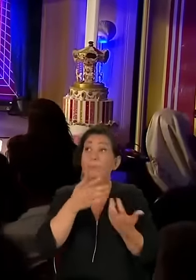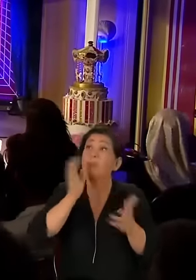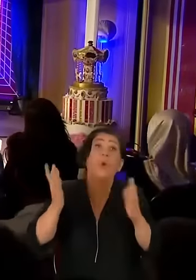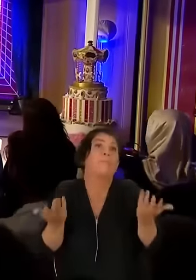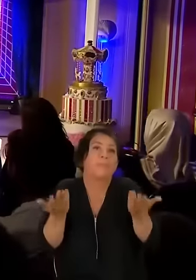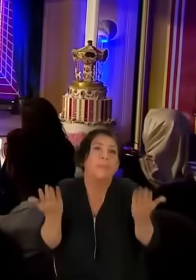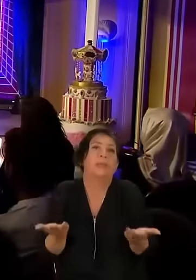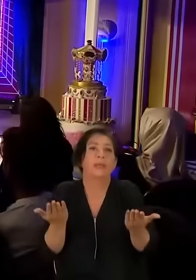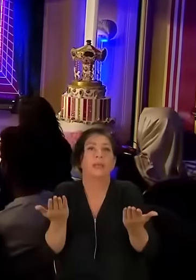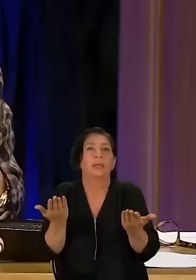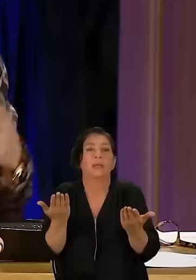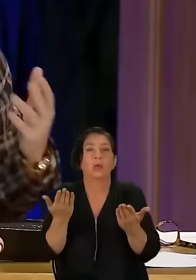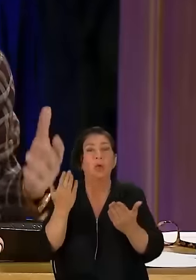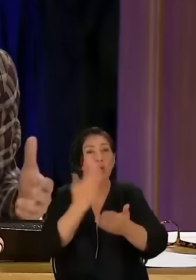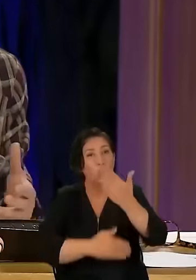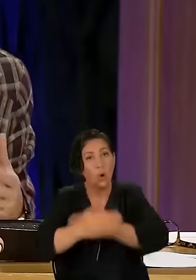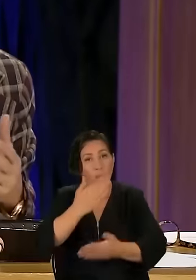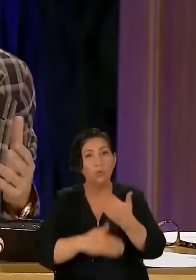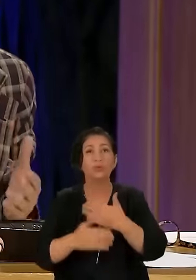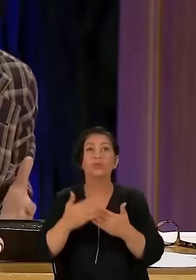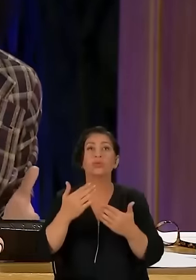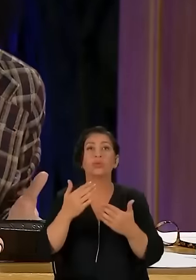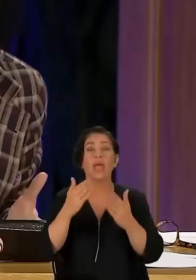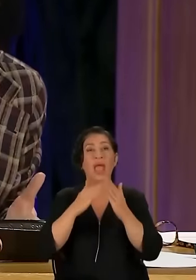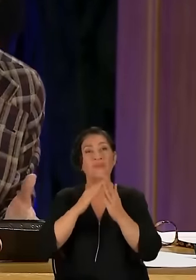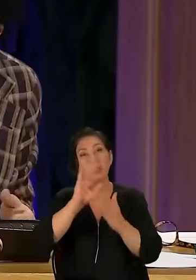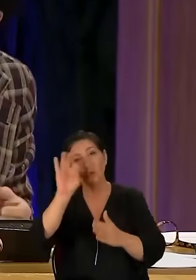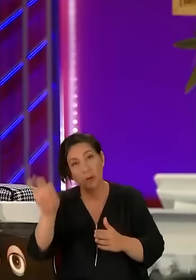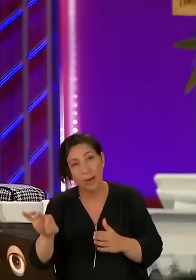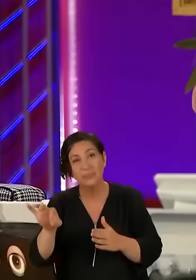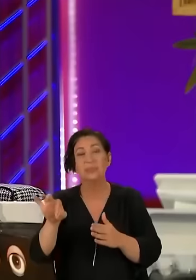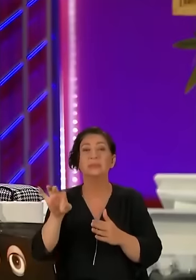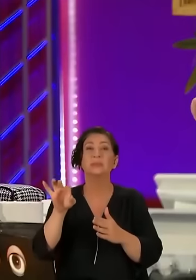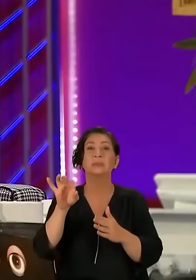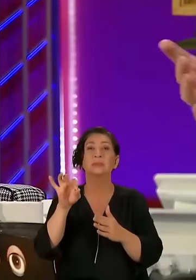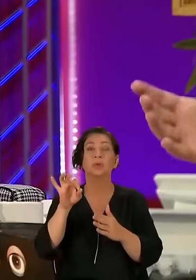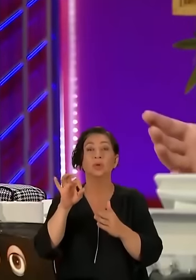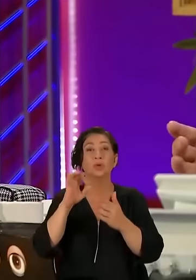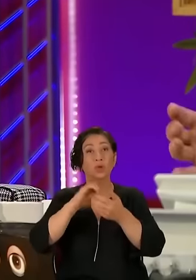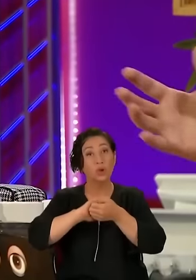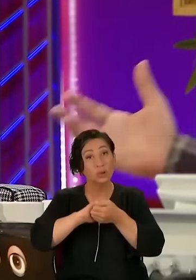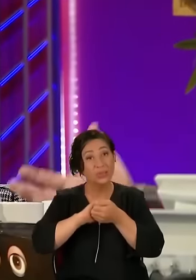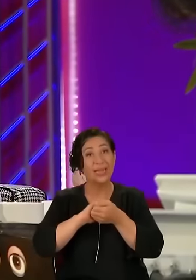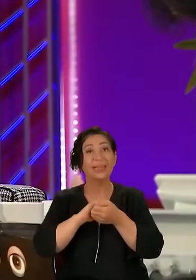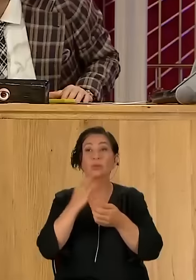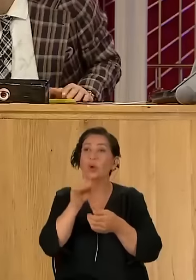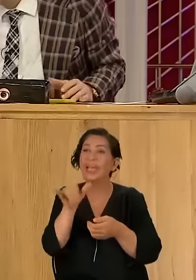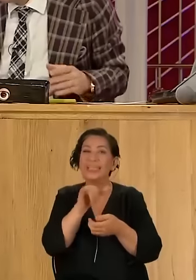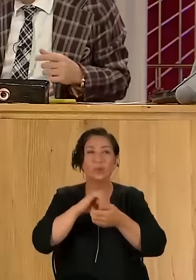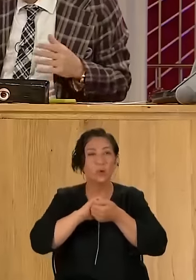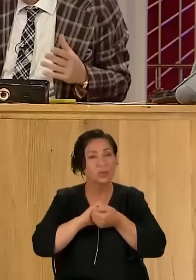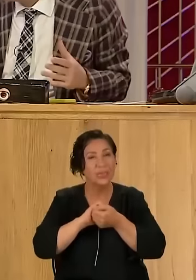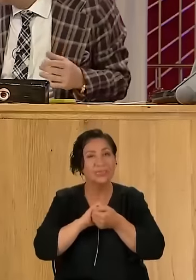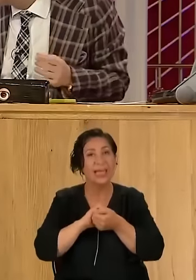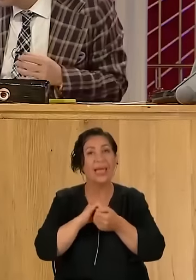bilmiyorum tabii ki, hani yorgun argın evine döner misin, dostlarınla, çok yakın